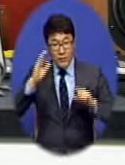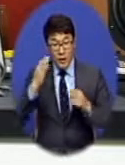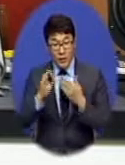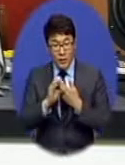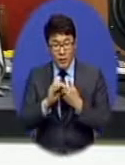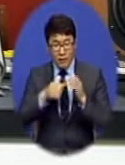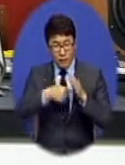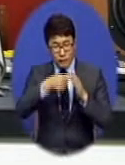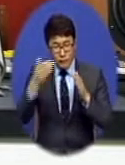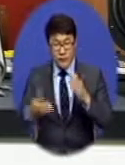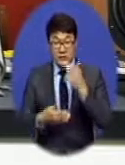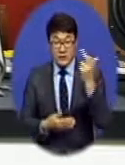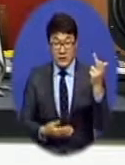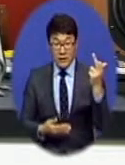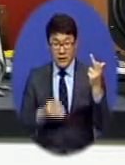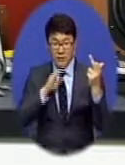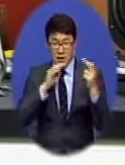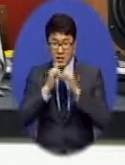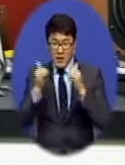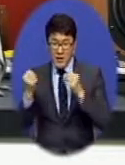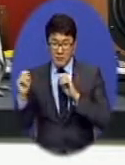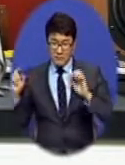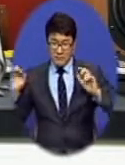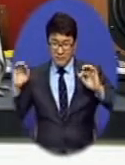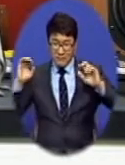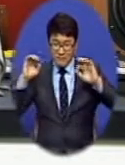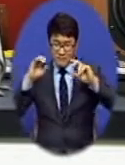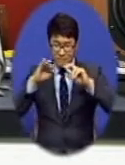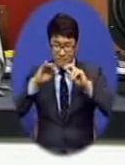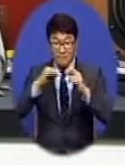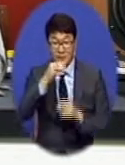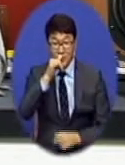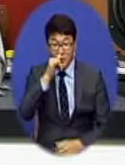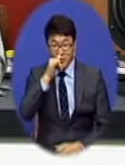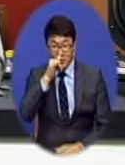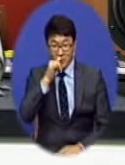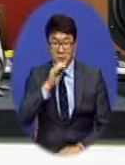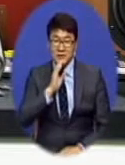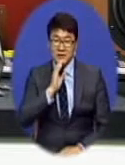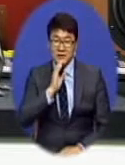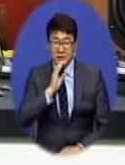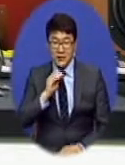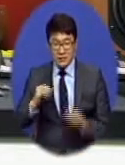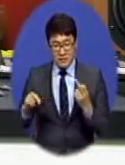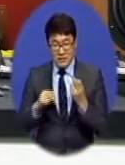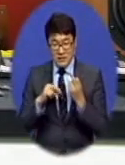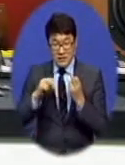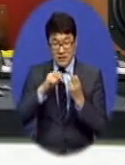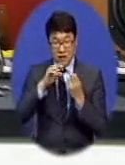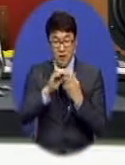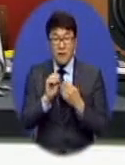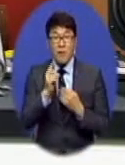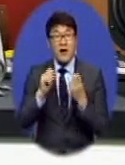같은 유명산들에 수만 명이 넘는 등산객들이 몰린다고 하네요. 그렇죠. 근데 등산을 하게 되면